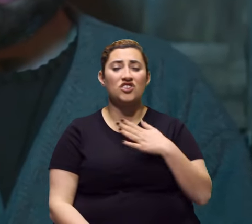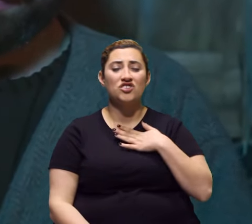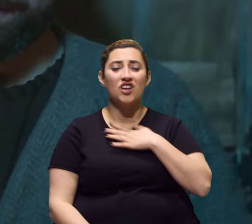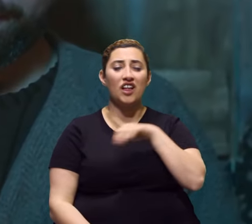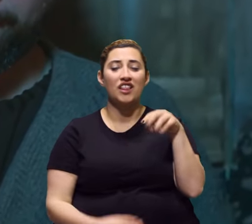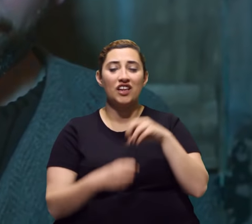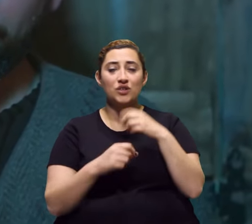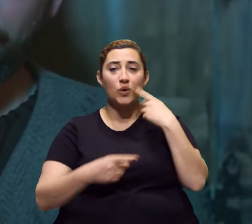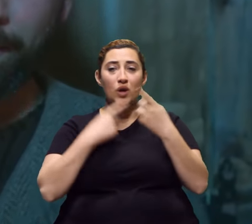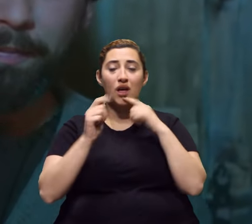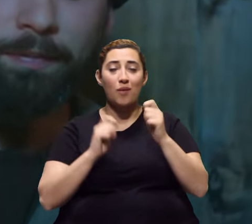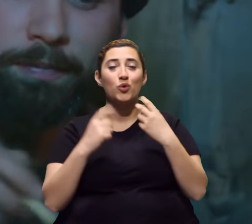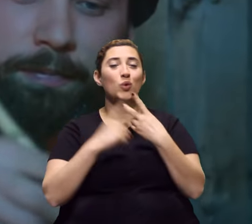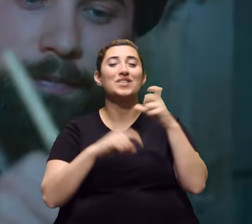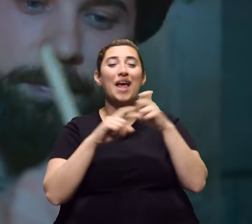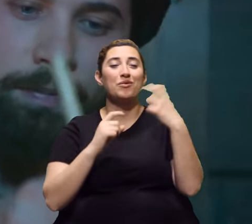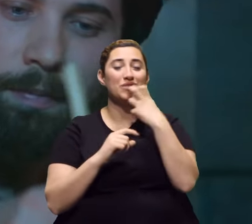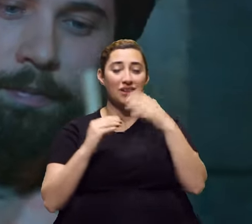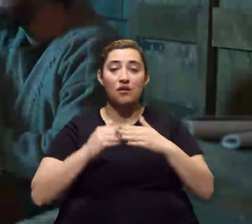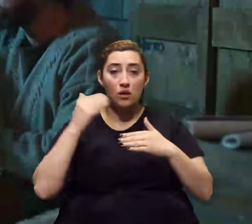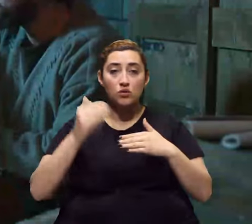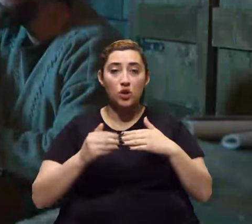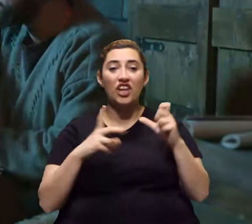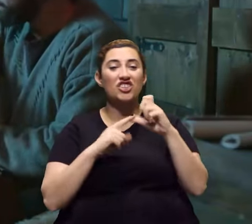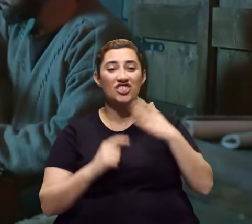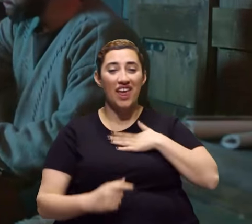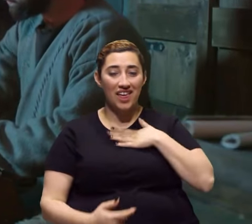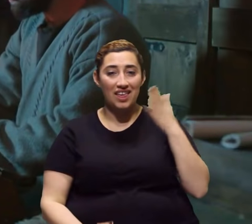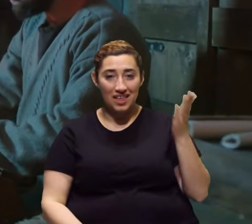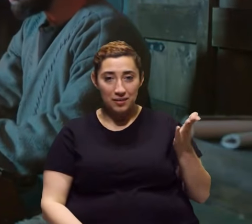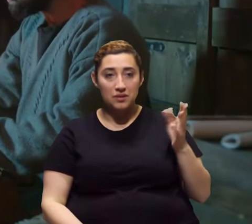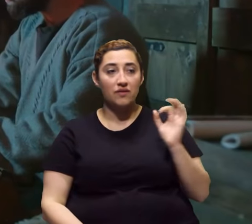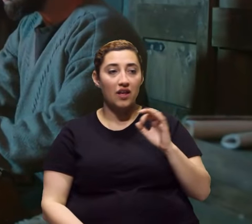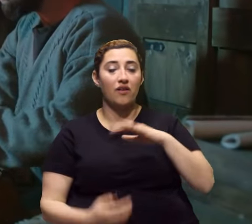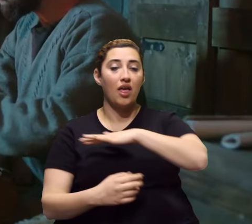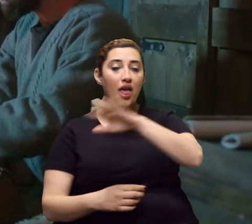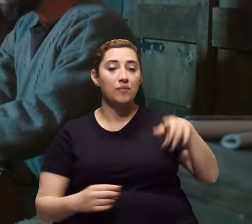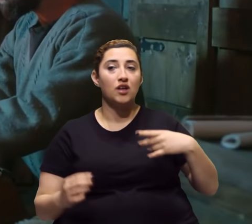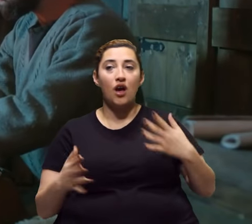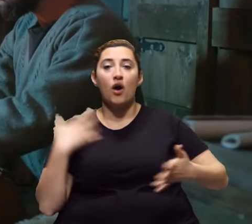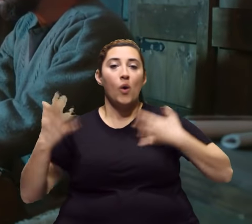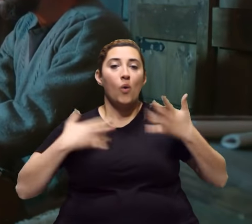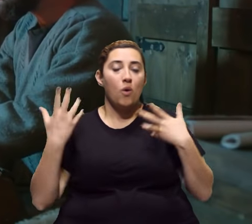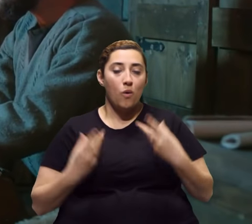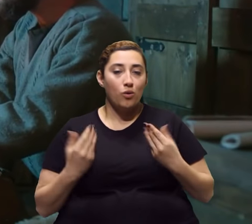Canların ırlayı verdiği Yunus Emre'nin ilahisinden sonra şeyhimiz dahi cemaat şevke gelmiş